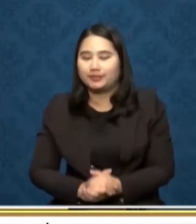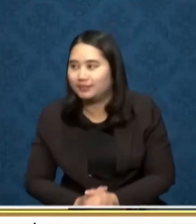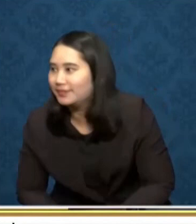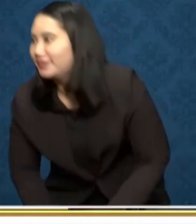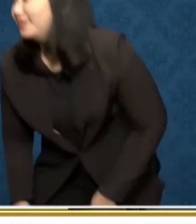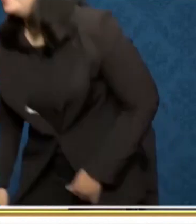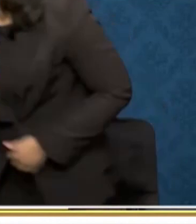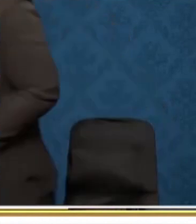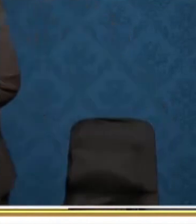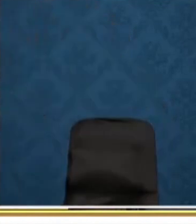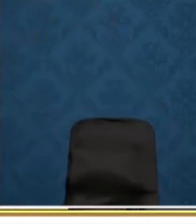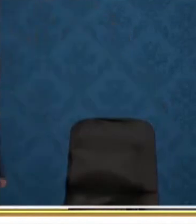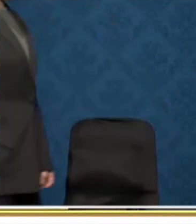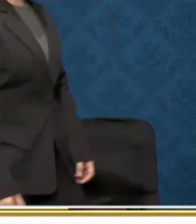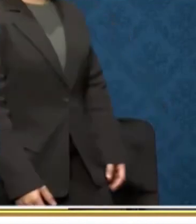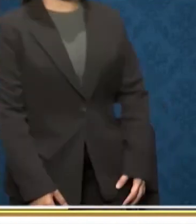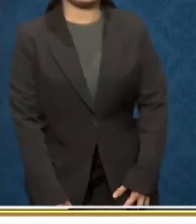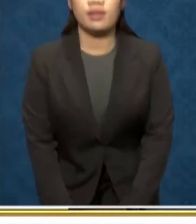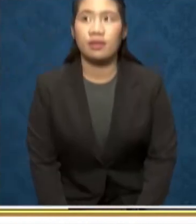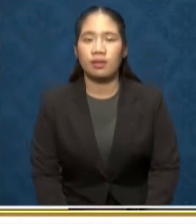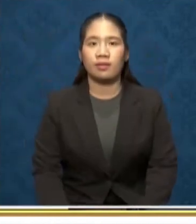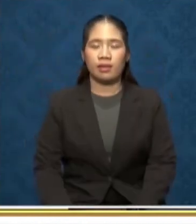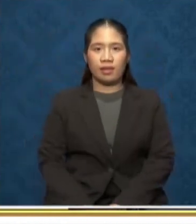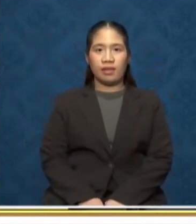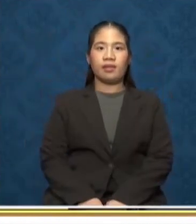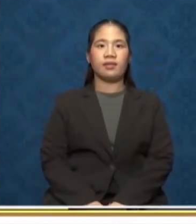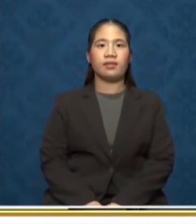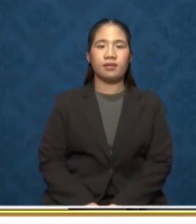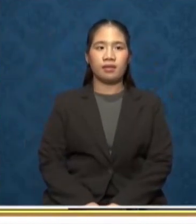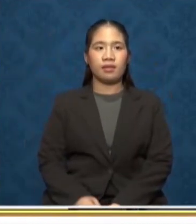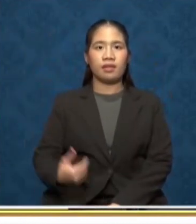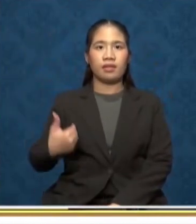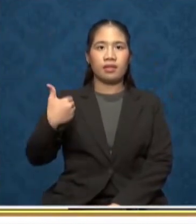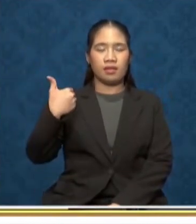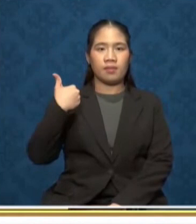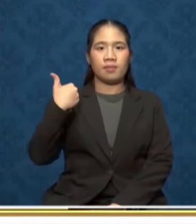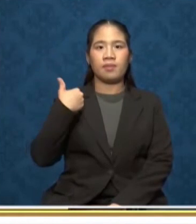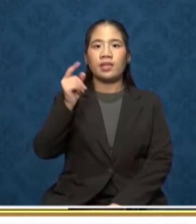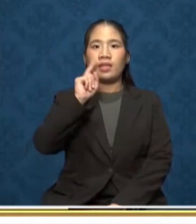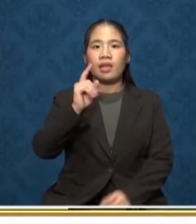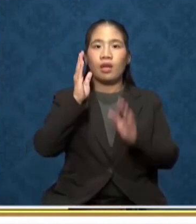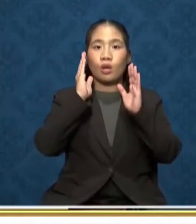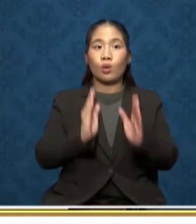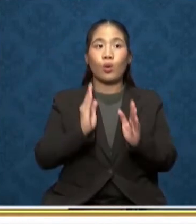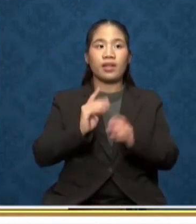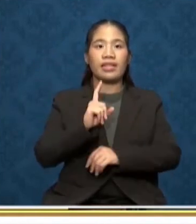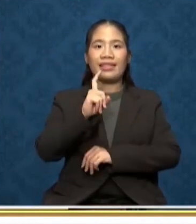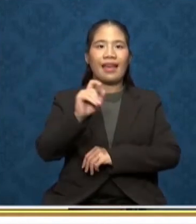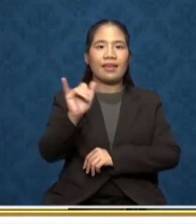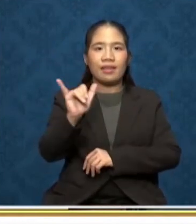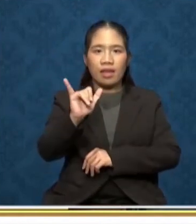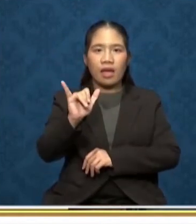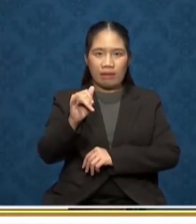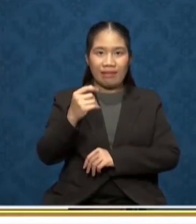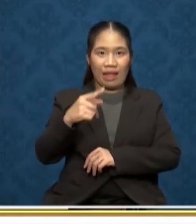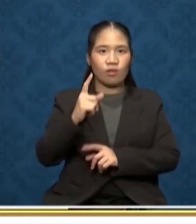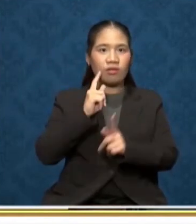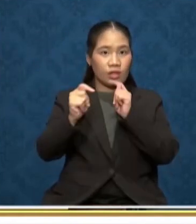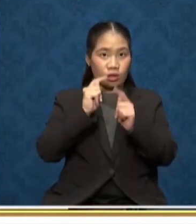โ